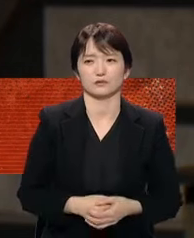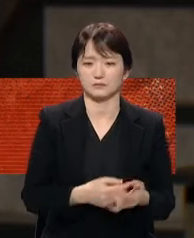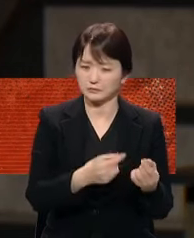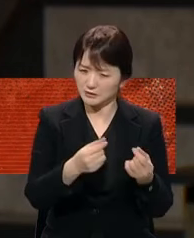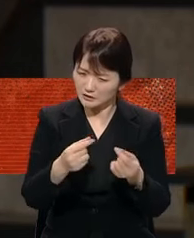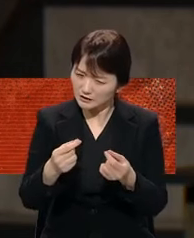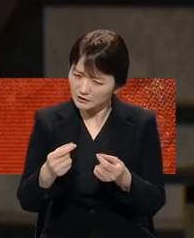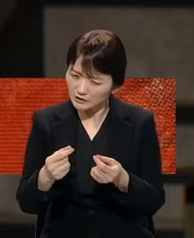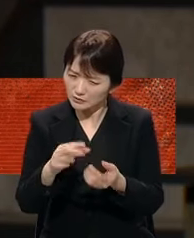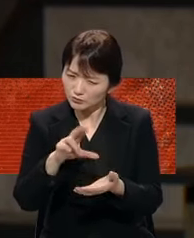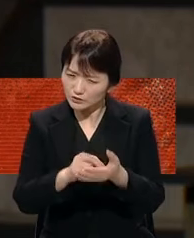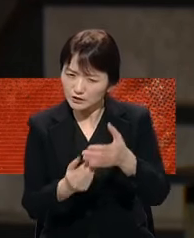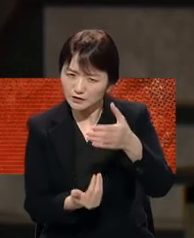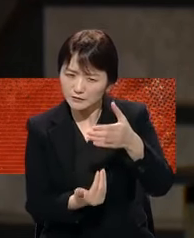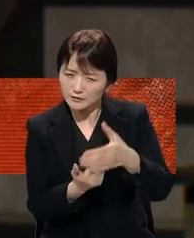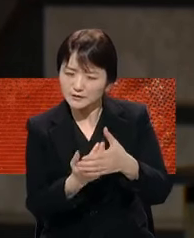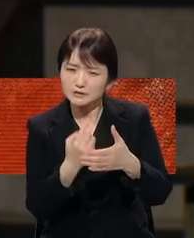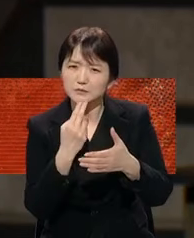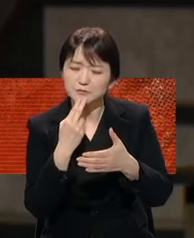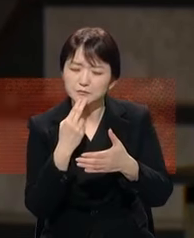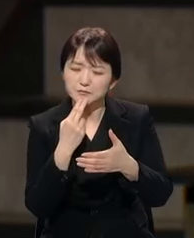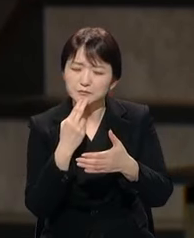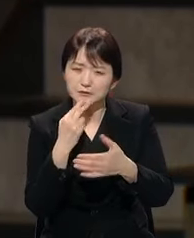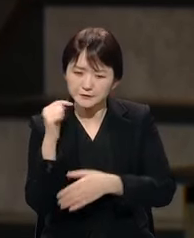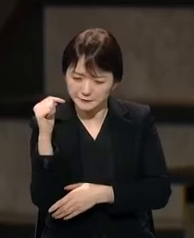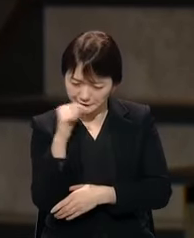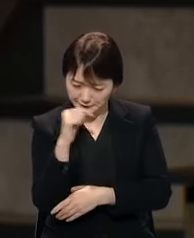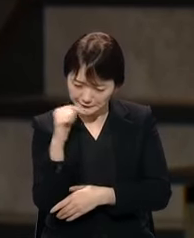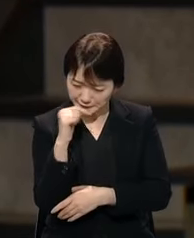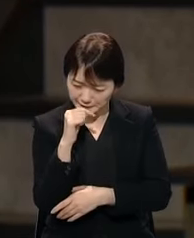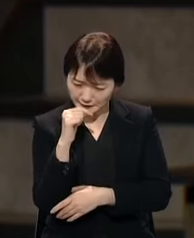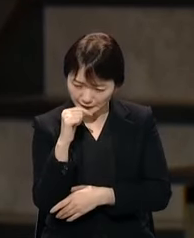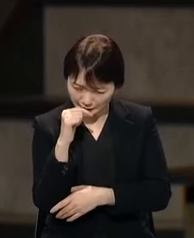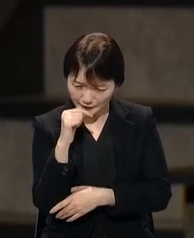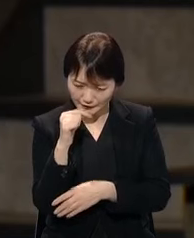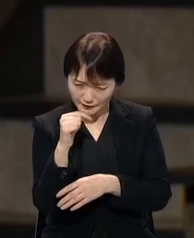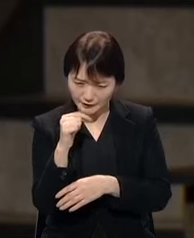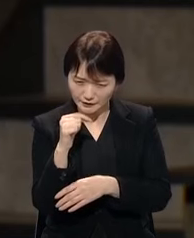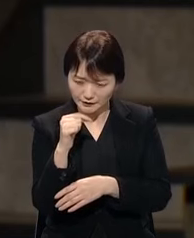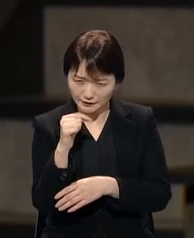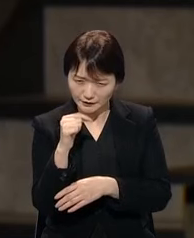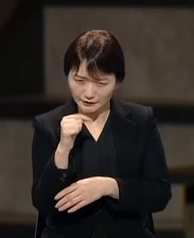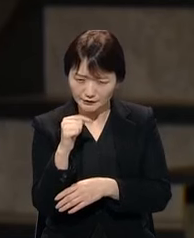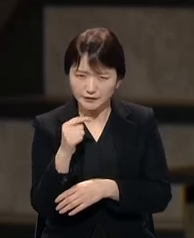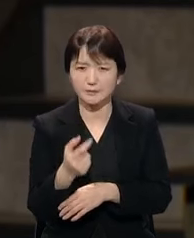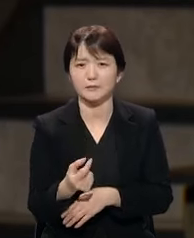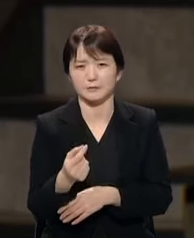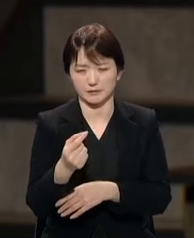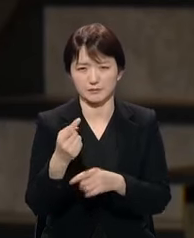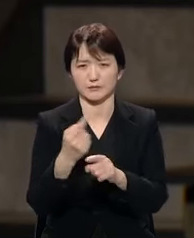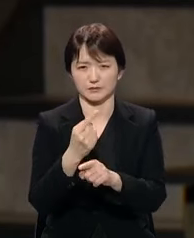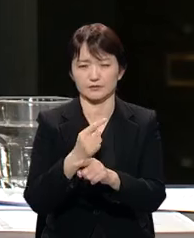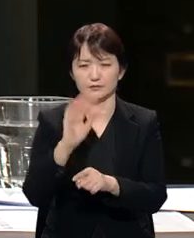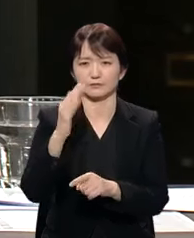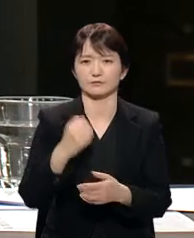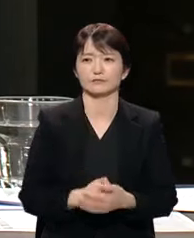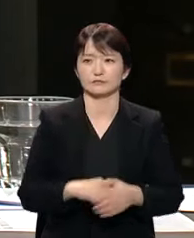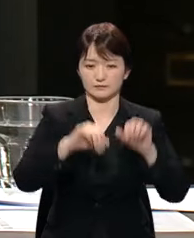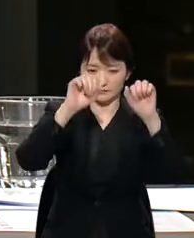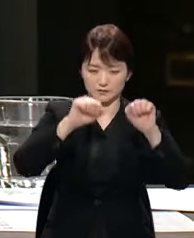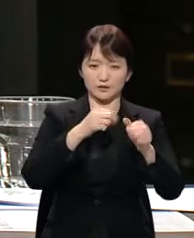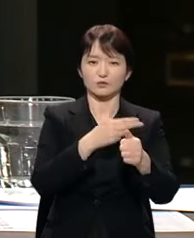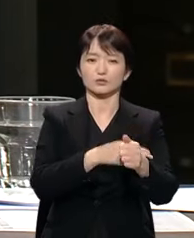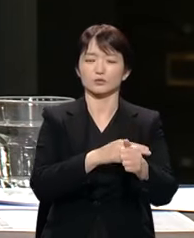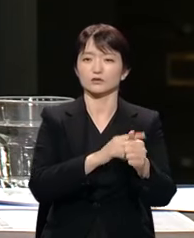다시 재현되지 않도록 조치를 바른 시간 내에 하시길 바랍니다. 아무래도 정말 체육